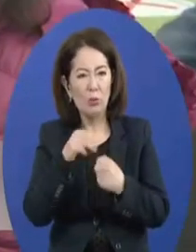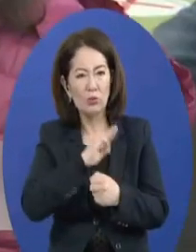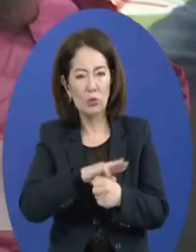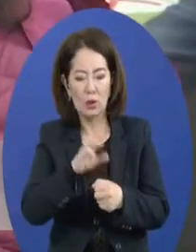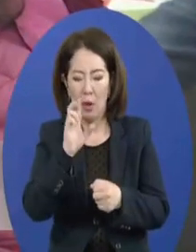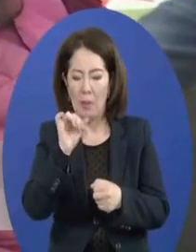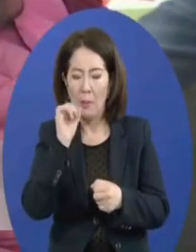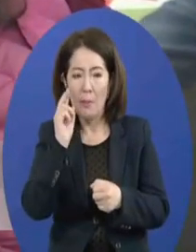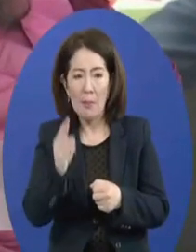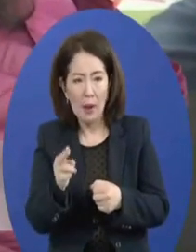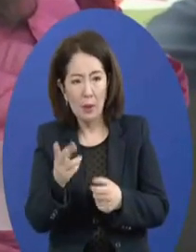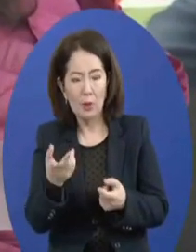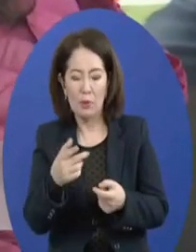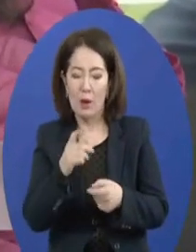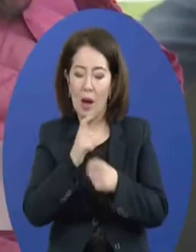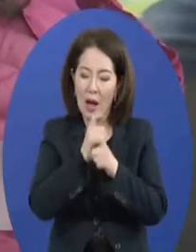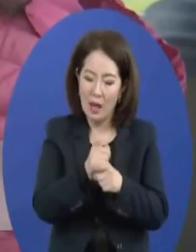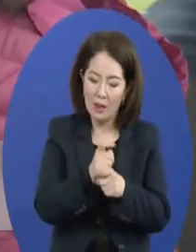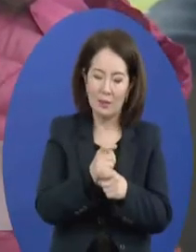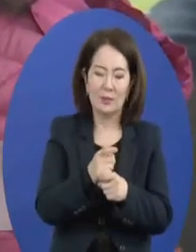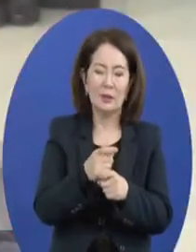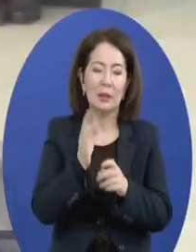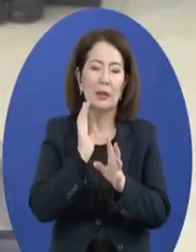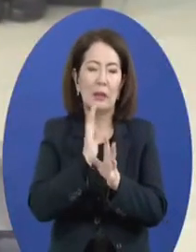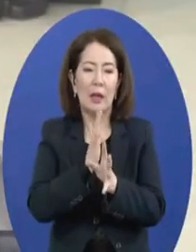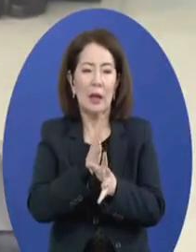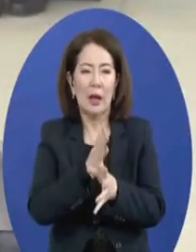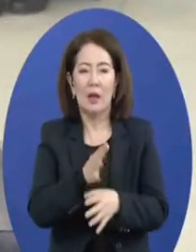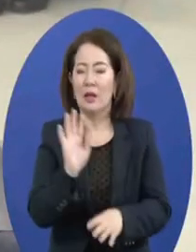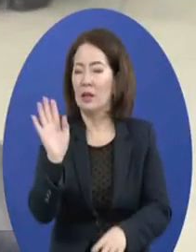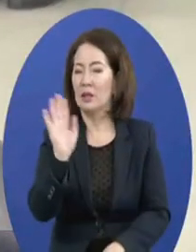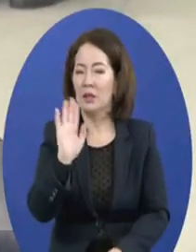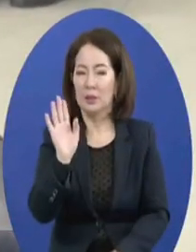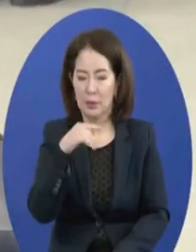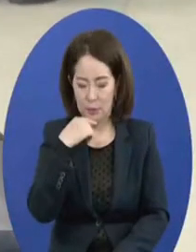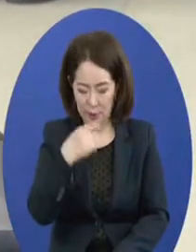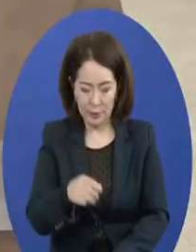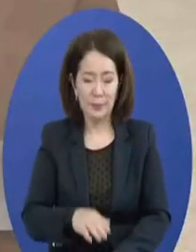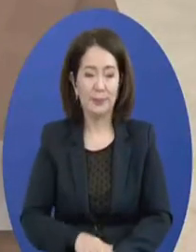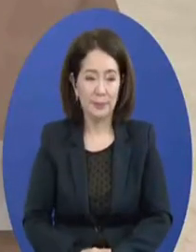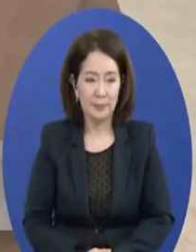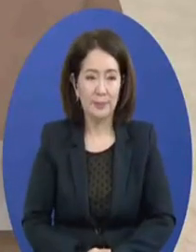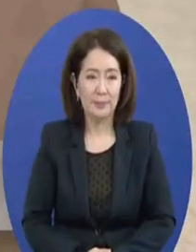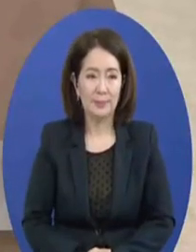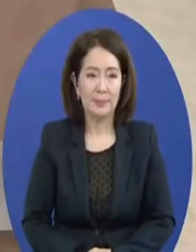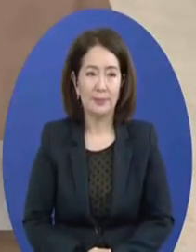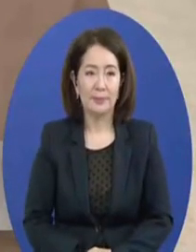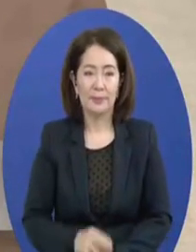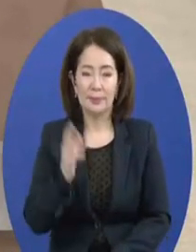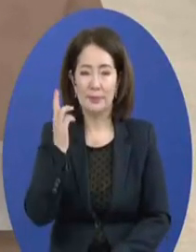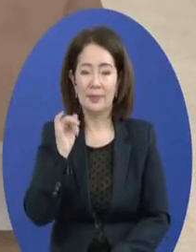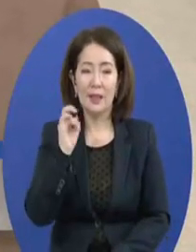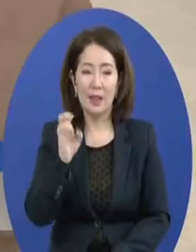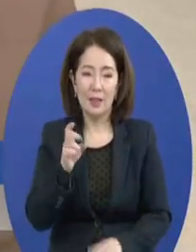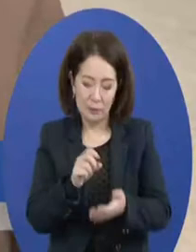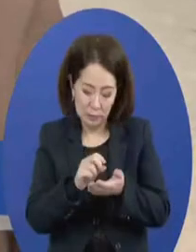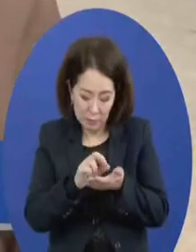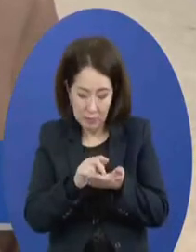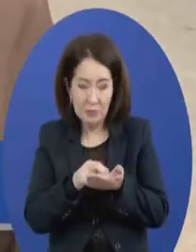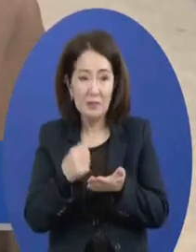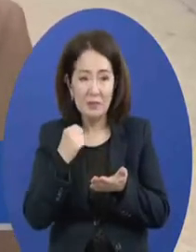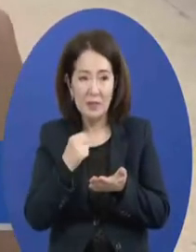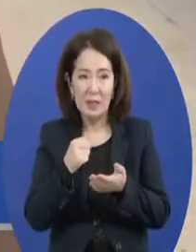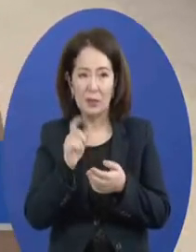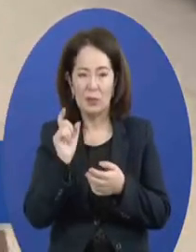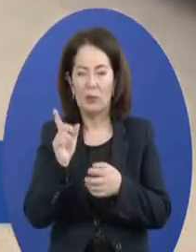тулд банкнд аль эсвэл халамжийн хилтэст дараалал үүсгэн зогсох хэрэггүй болсон гэсэн юм а. Данстайгаа харьцнаа харьцна. Тэгээ